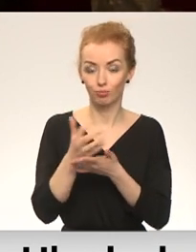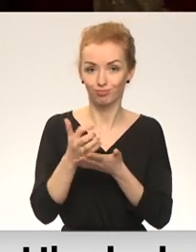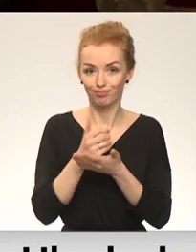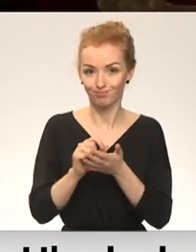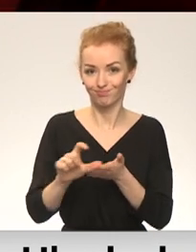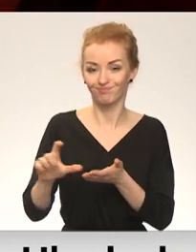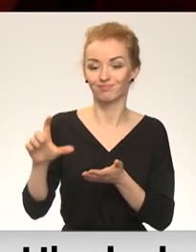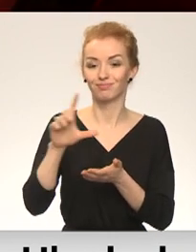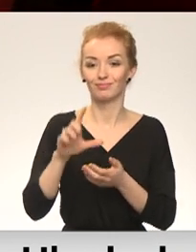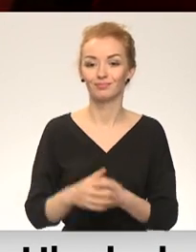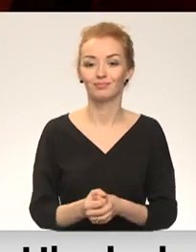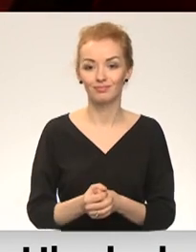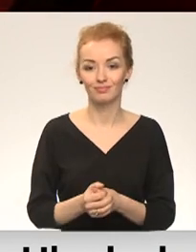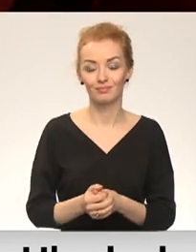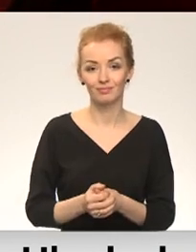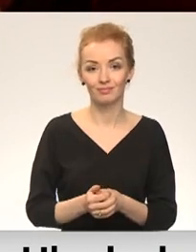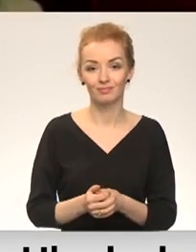tiešā.